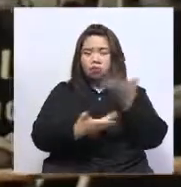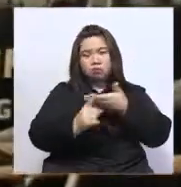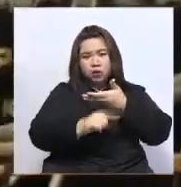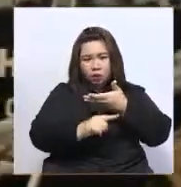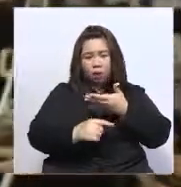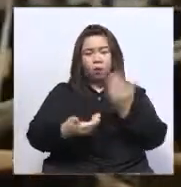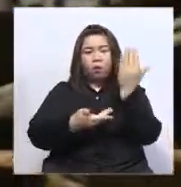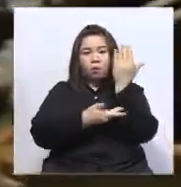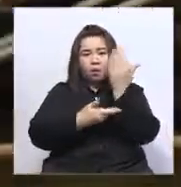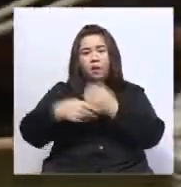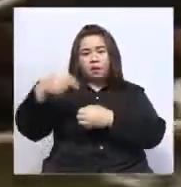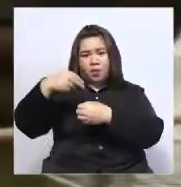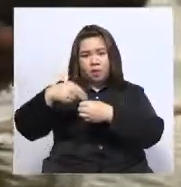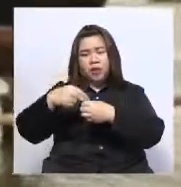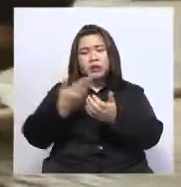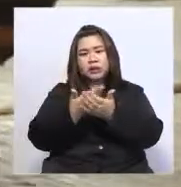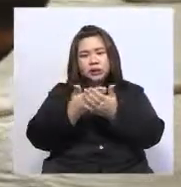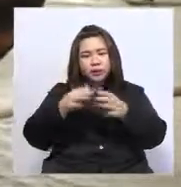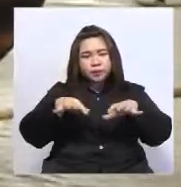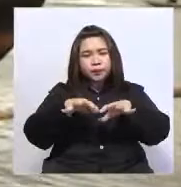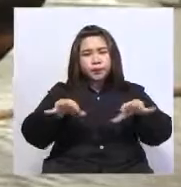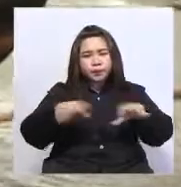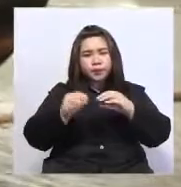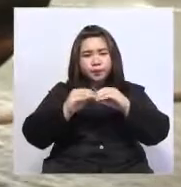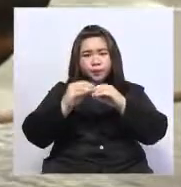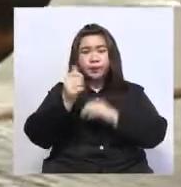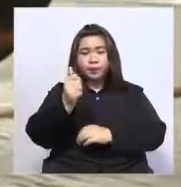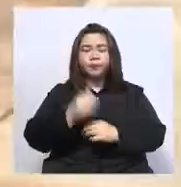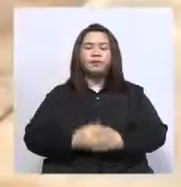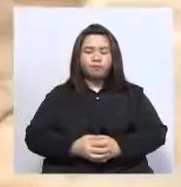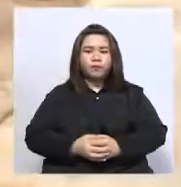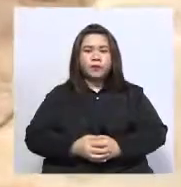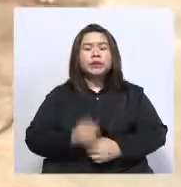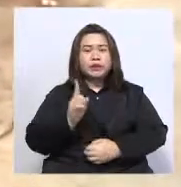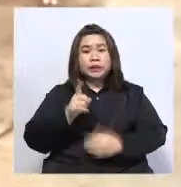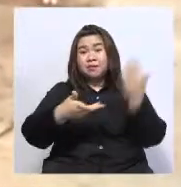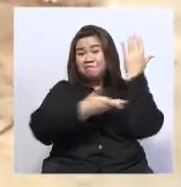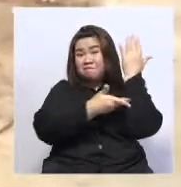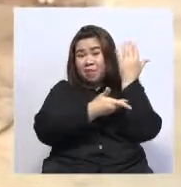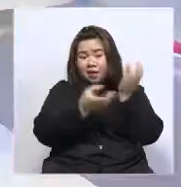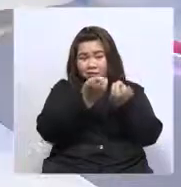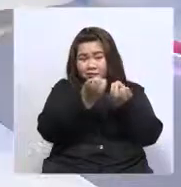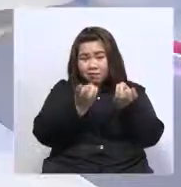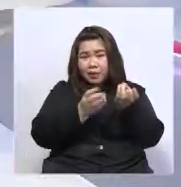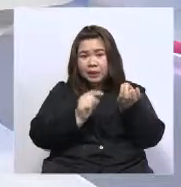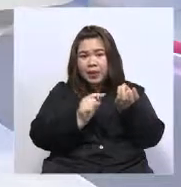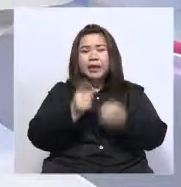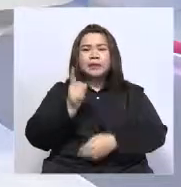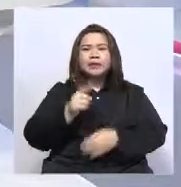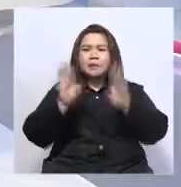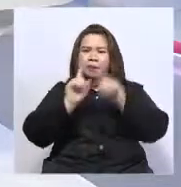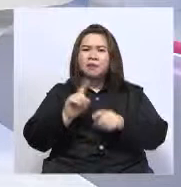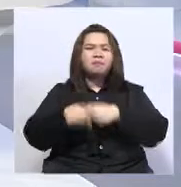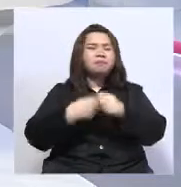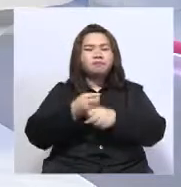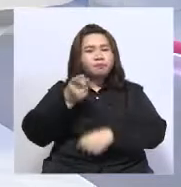ราคาน้ำมันปาล์มเนี่ยกลับเข้าสู่ภาวะปกติด้วยค่ะ เรื่องของผลปาล์มนะครับความจริงผลผลิตออกมาเนี่ยจะเป็นลักษณะอย่